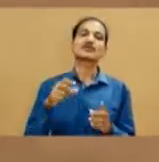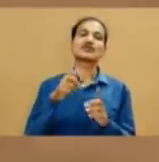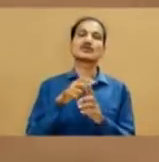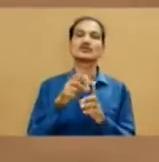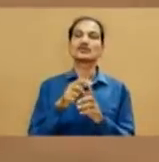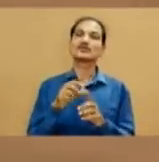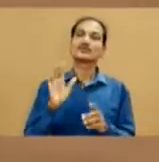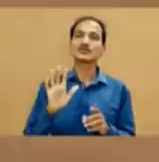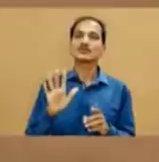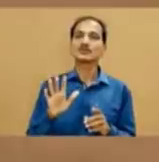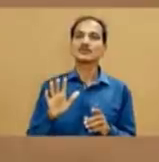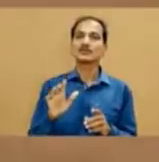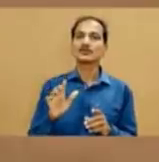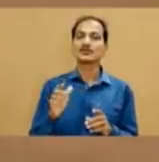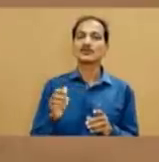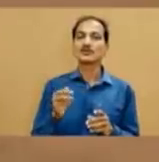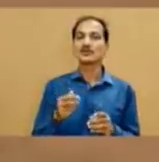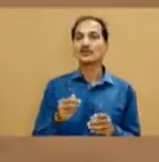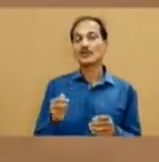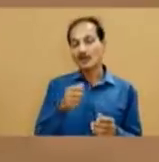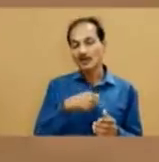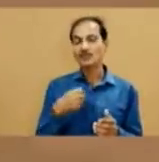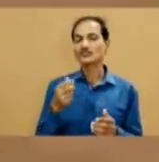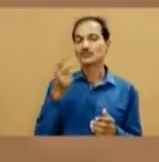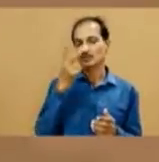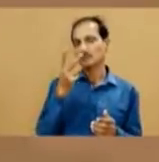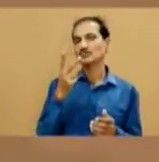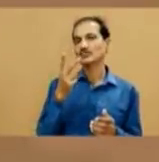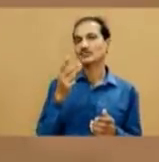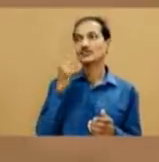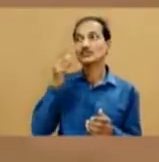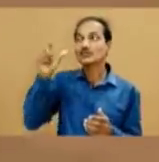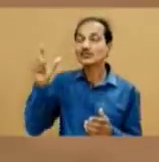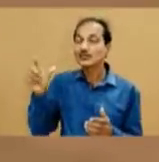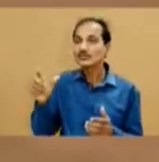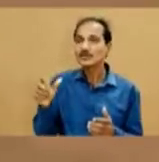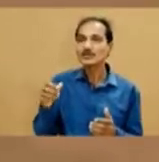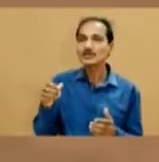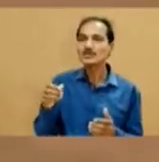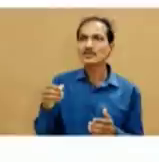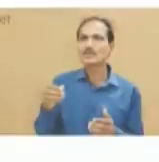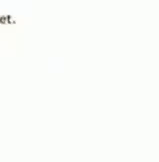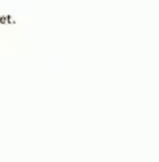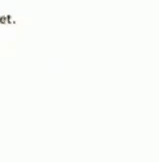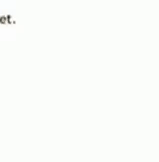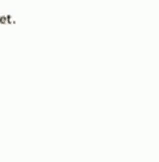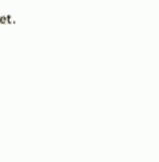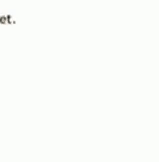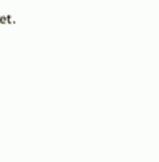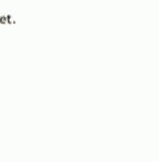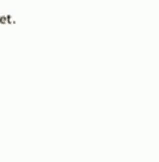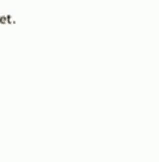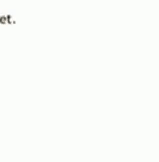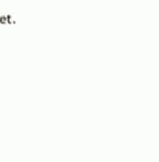ଆମେ ଦେଖୁଛୁ କି କେମିତି ଲୋକମାନେ ସେଥିରେ ଅସୁବିଧାରେ ସମ୍ମୁଖୀନ ନ ହେଉ। ଆଳୁ, ପିଆଜ, ଅଟା,